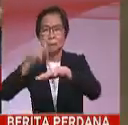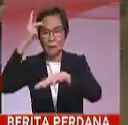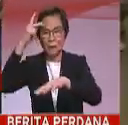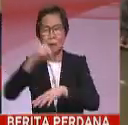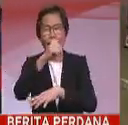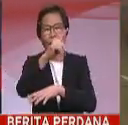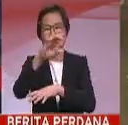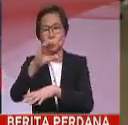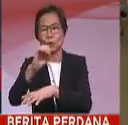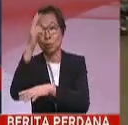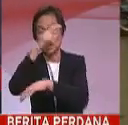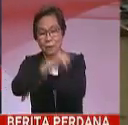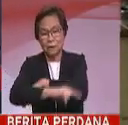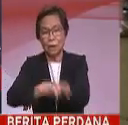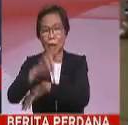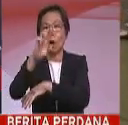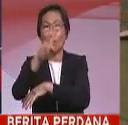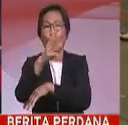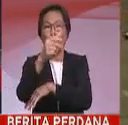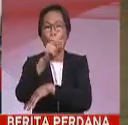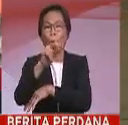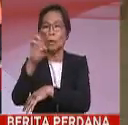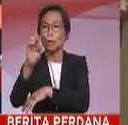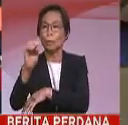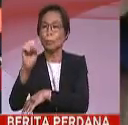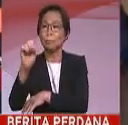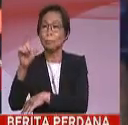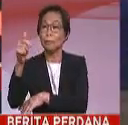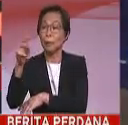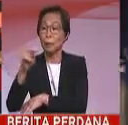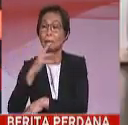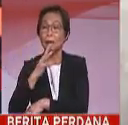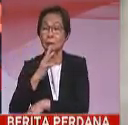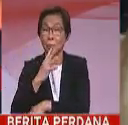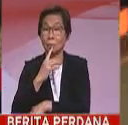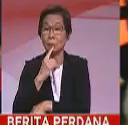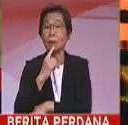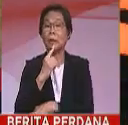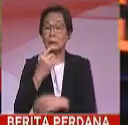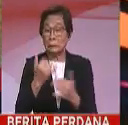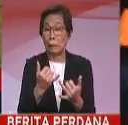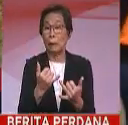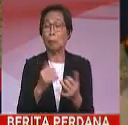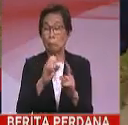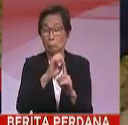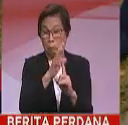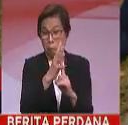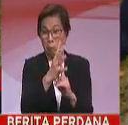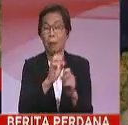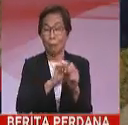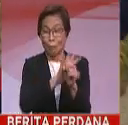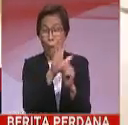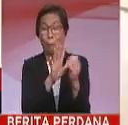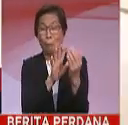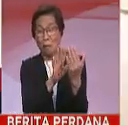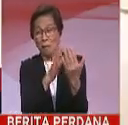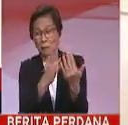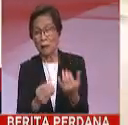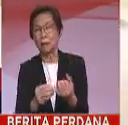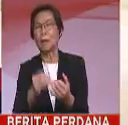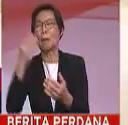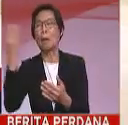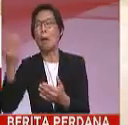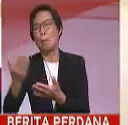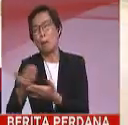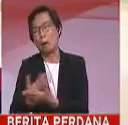Esko Kerajaan Negeri Wan Roslan Wan Hamad berkata, meskipun dalam suasana berdepan COVID-19 dan pembudayaan norma baru,